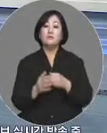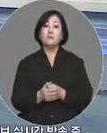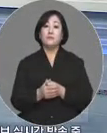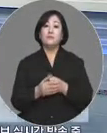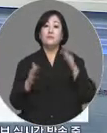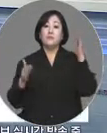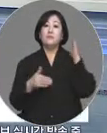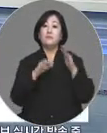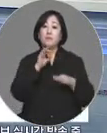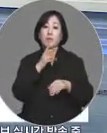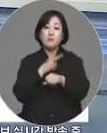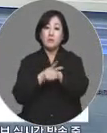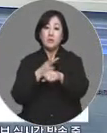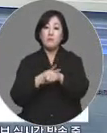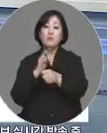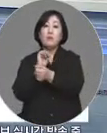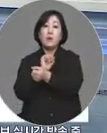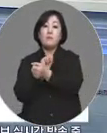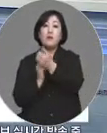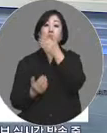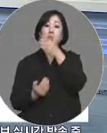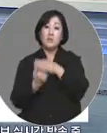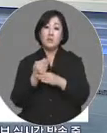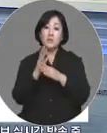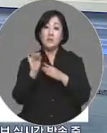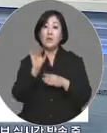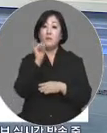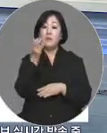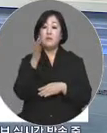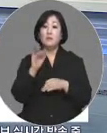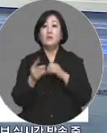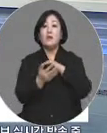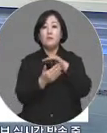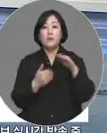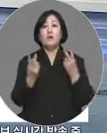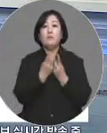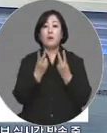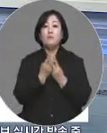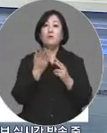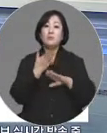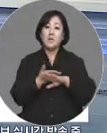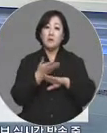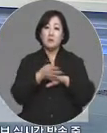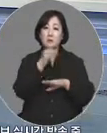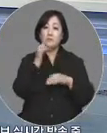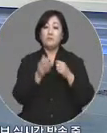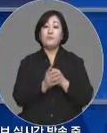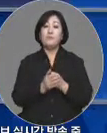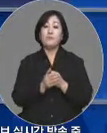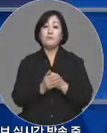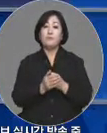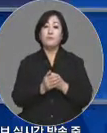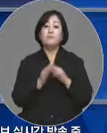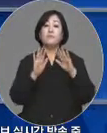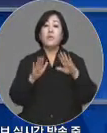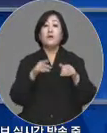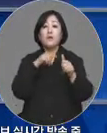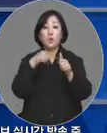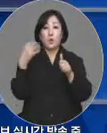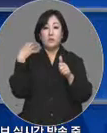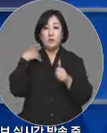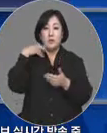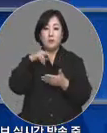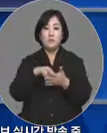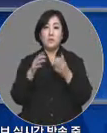아니라요. 선생님들도 감염되는 경우가 많은데요. 이럴 땐 좀 대비책이 좀 따로 있을까요? 네. 저희 교육청에서는